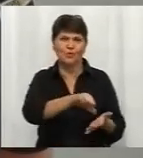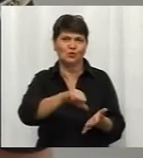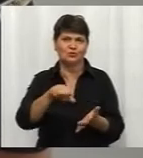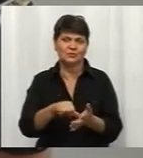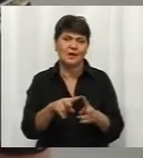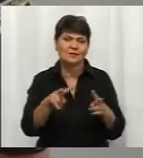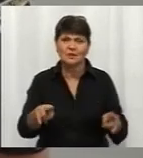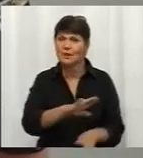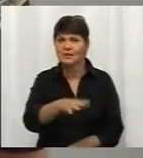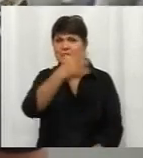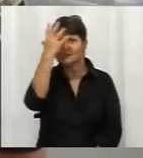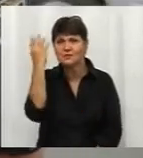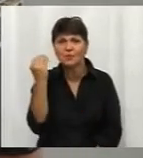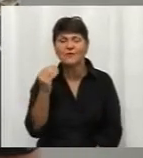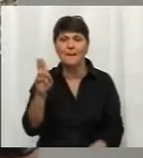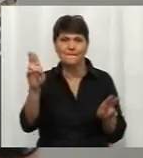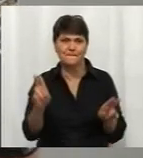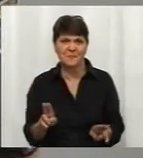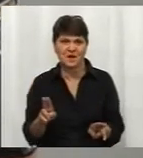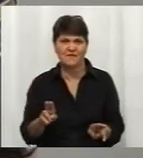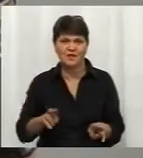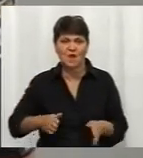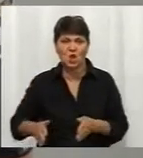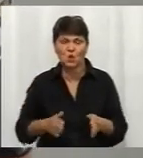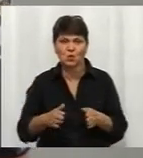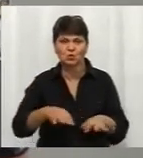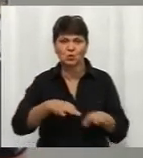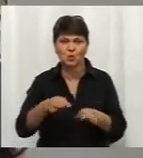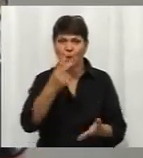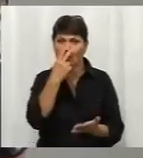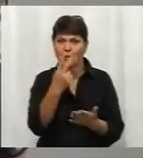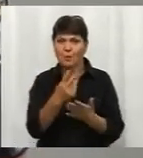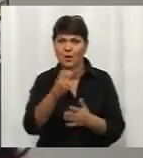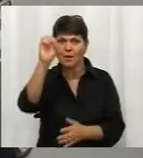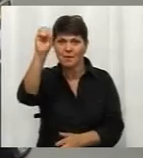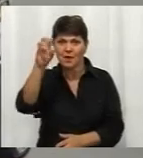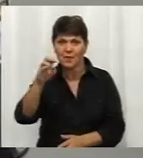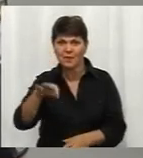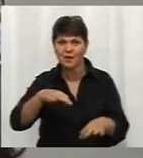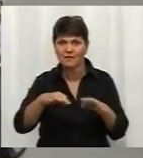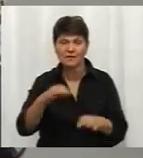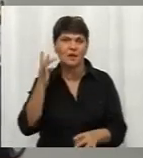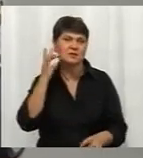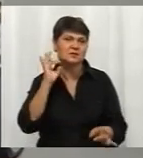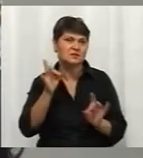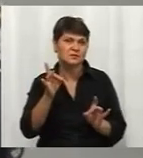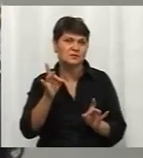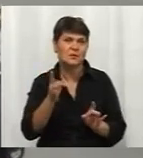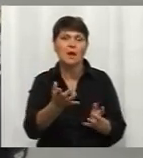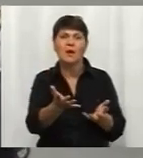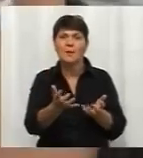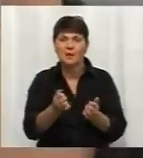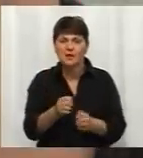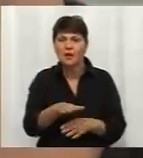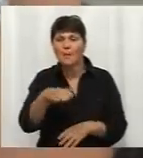також самі не забувалися про те, які правила дорожнього руху вони повинні виконати, побачивши на дорозі проблискові маячки та звукову сирену. Тобто прийняти